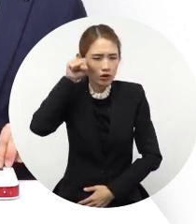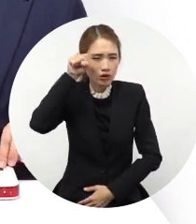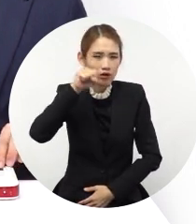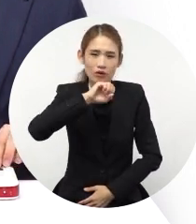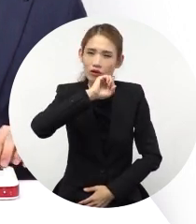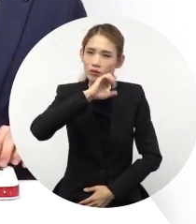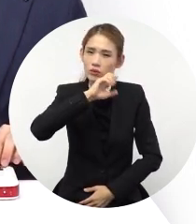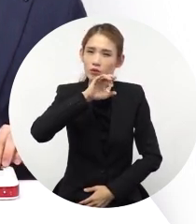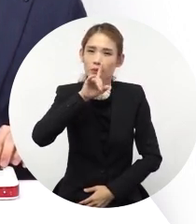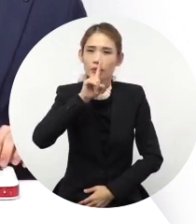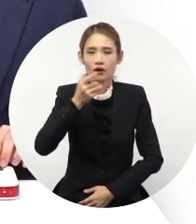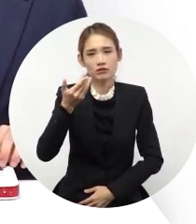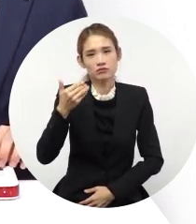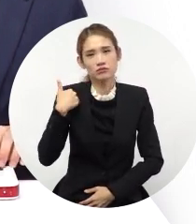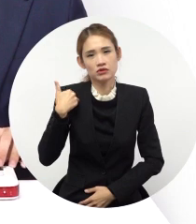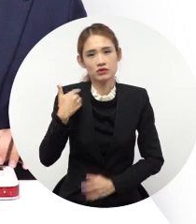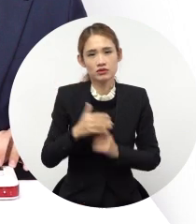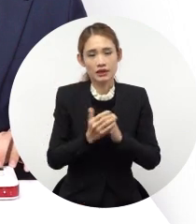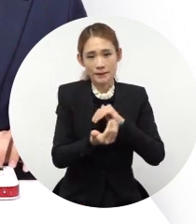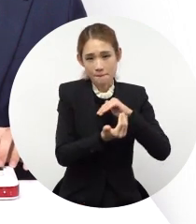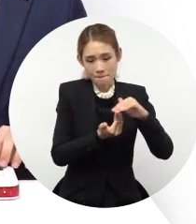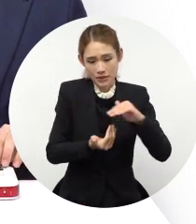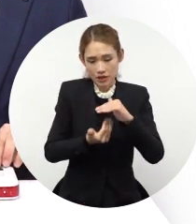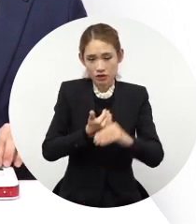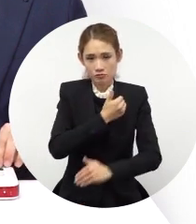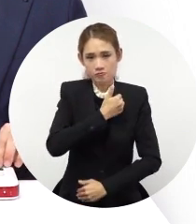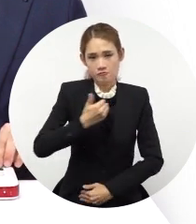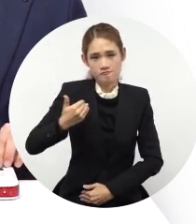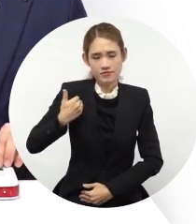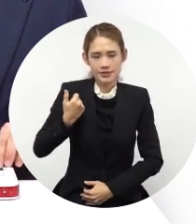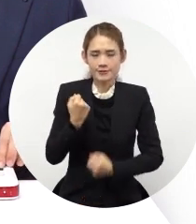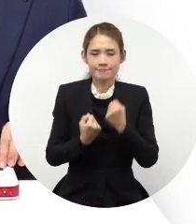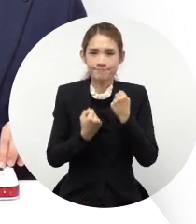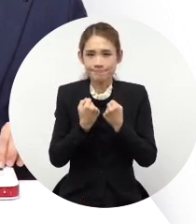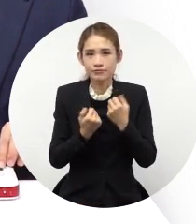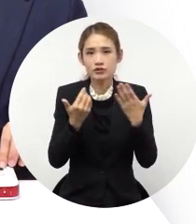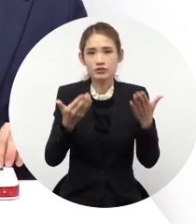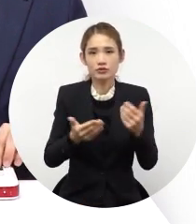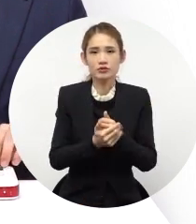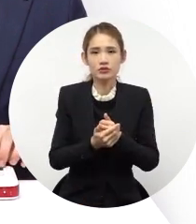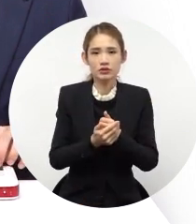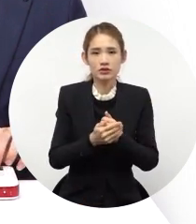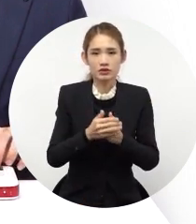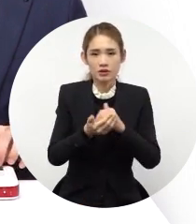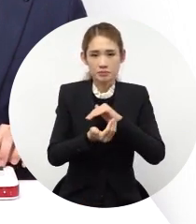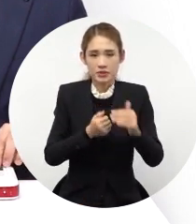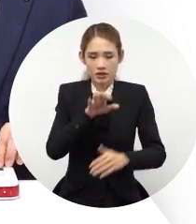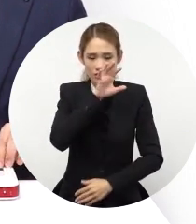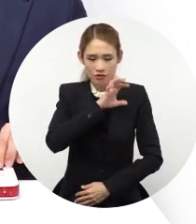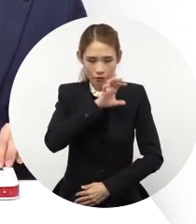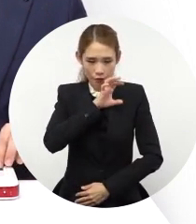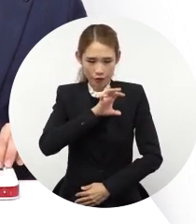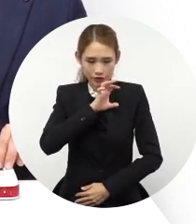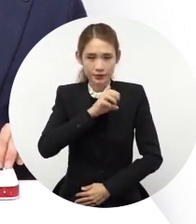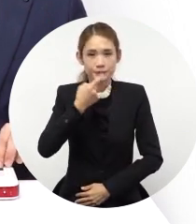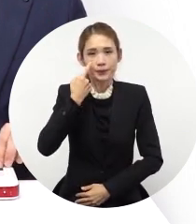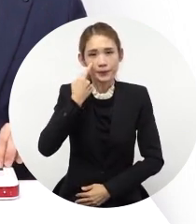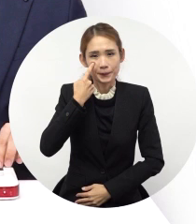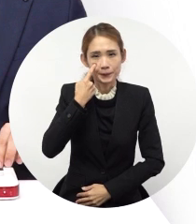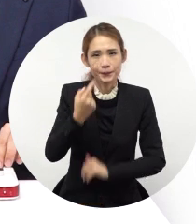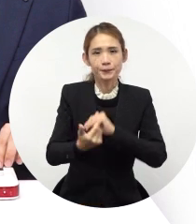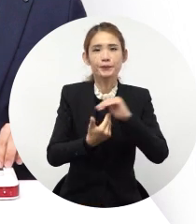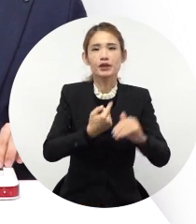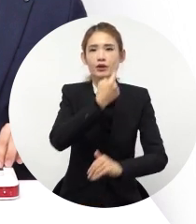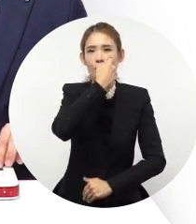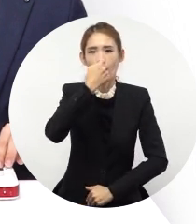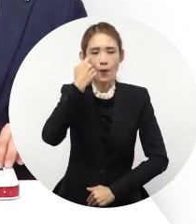호소할 수 있습니다. 그렇기 때문에 사전에 충분한 설명을 하거나 또 예행 연습을 할 수 있도록 미리